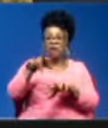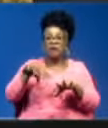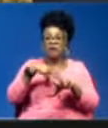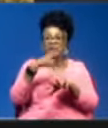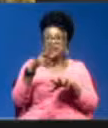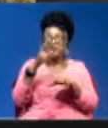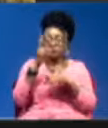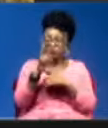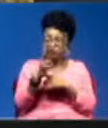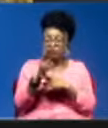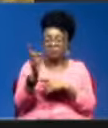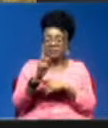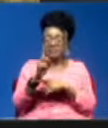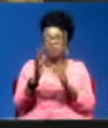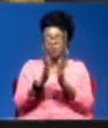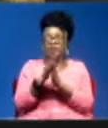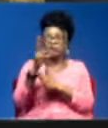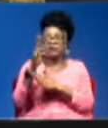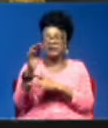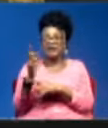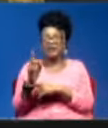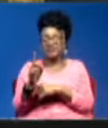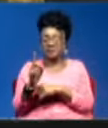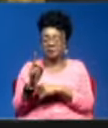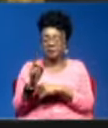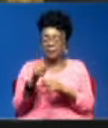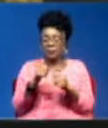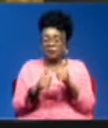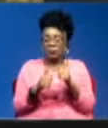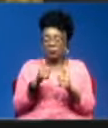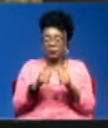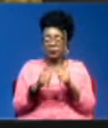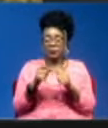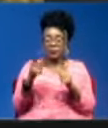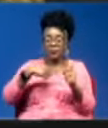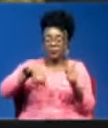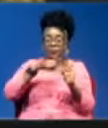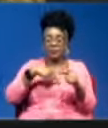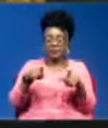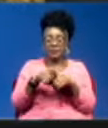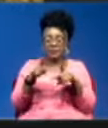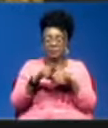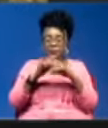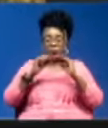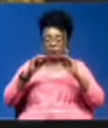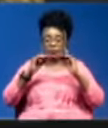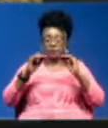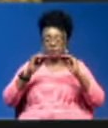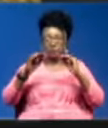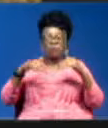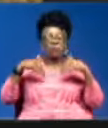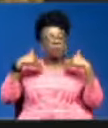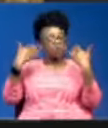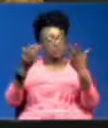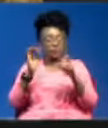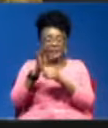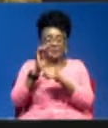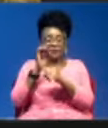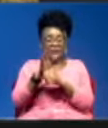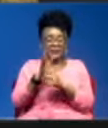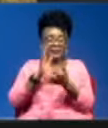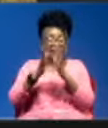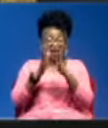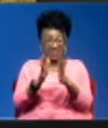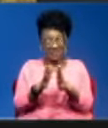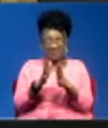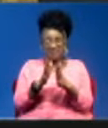mbili na sekunde 20, ambapo sisi kama kocha huwa tuna advise wakimbiaji sana sana